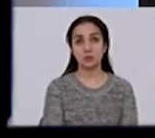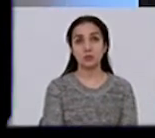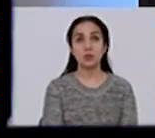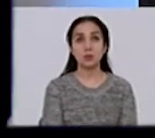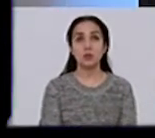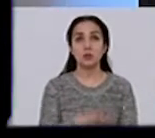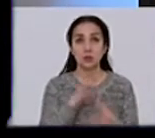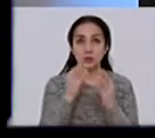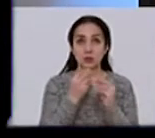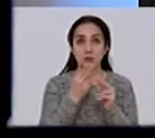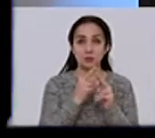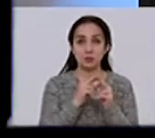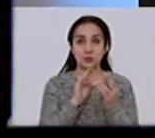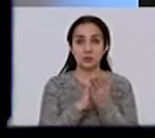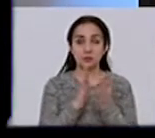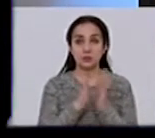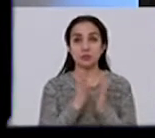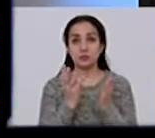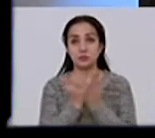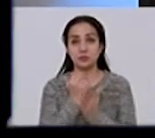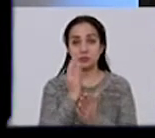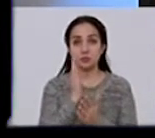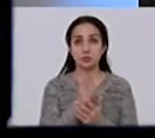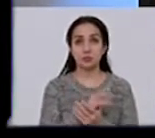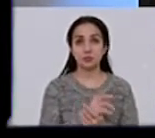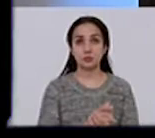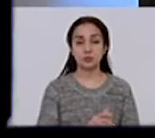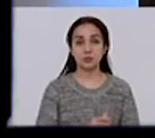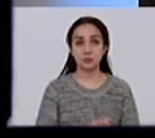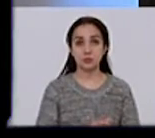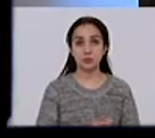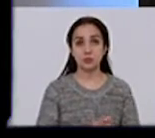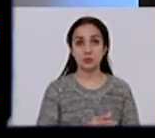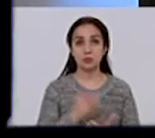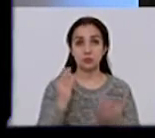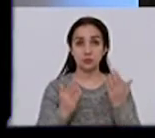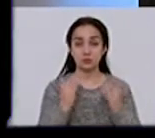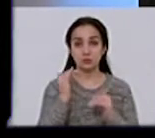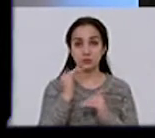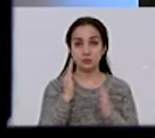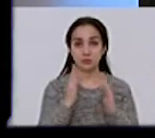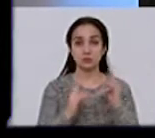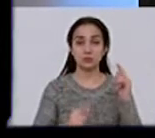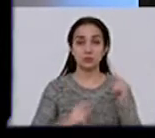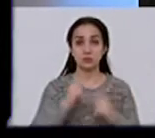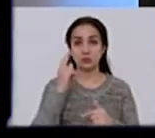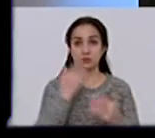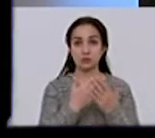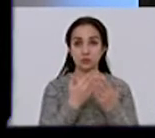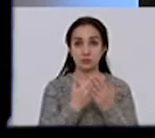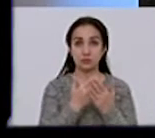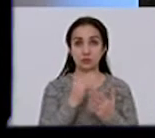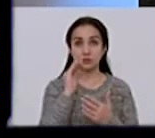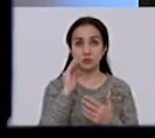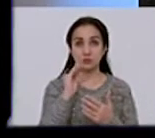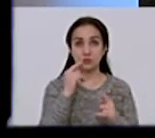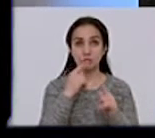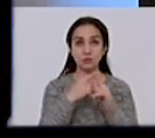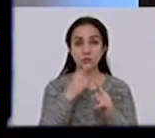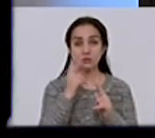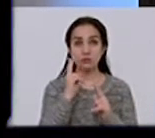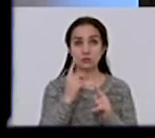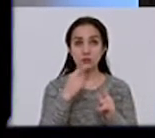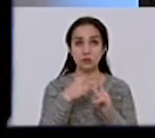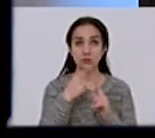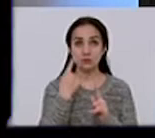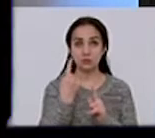Natijada quyidagi holat yuzaga keladi. Ya'ni agar to'g'ri to'rtburchakning balandligi sifatida fxk